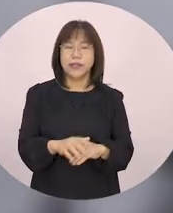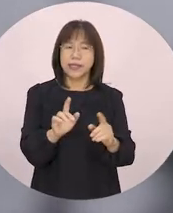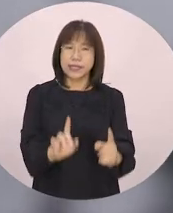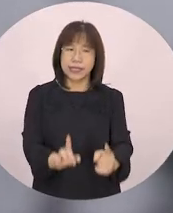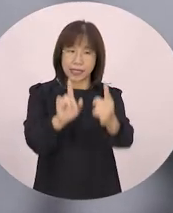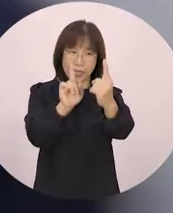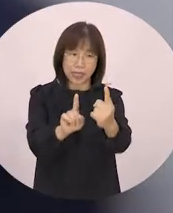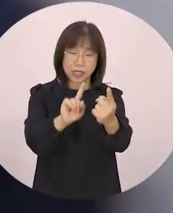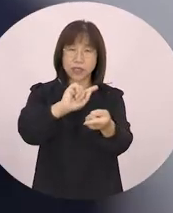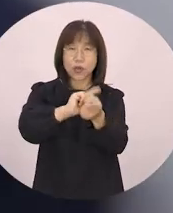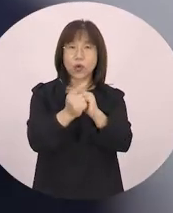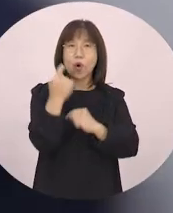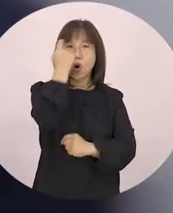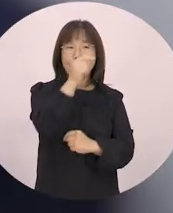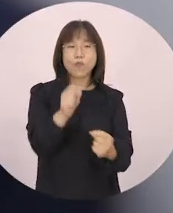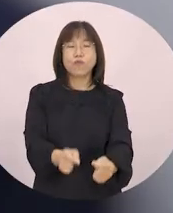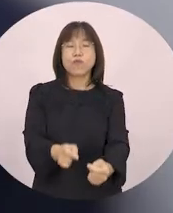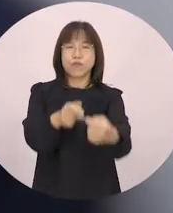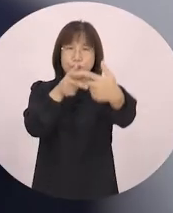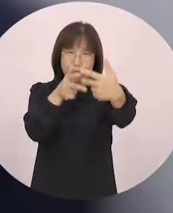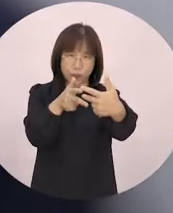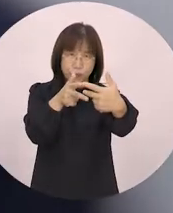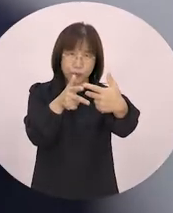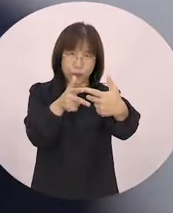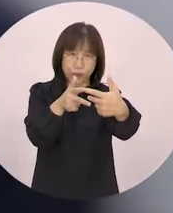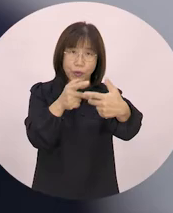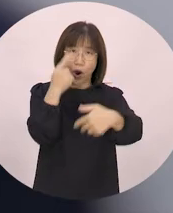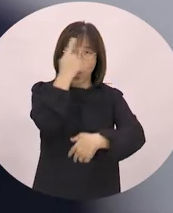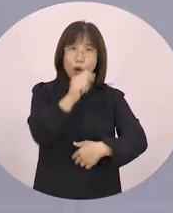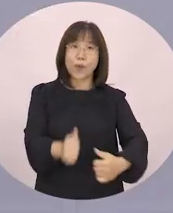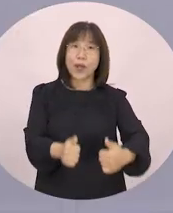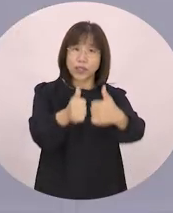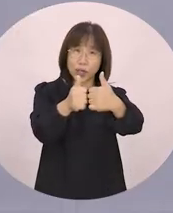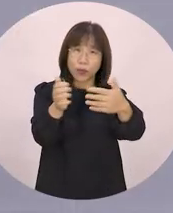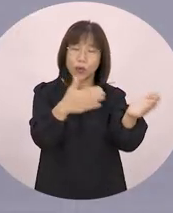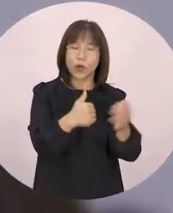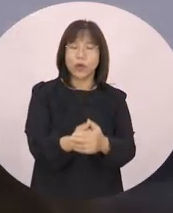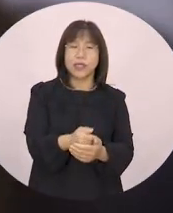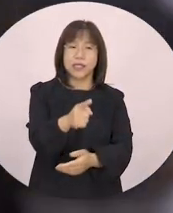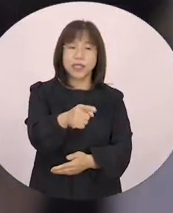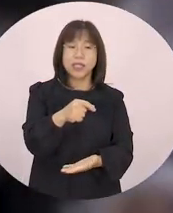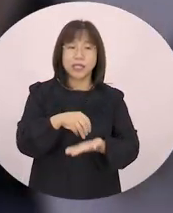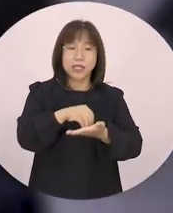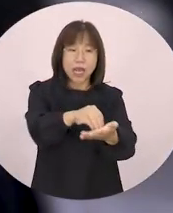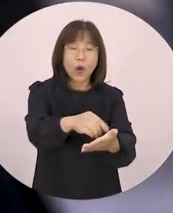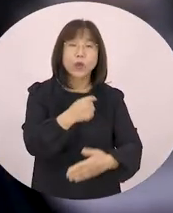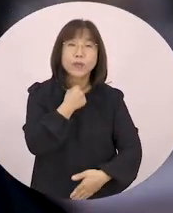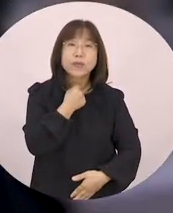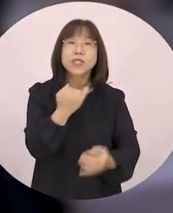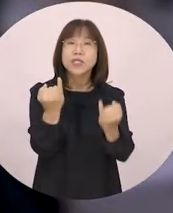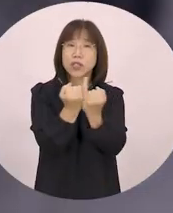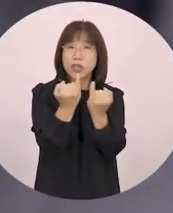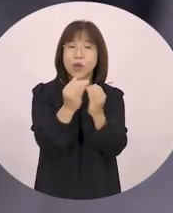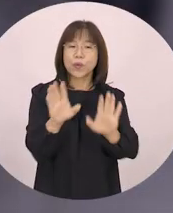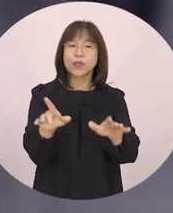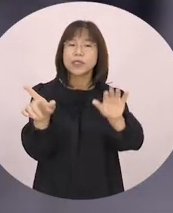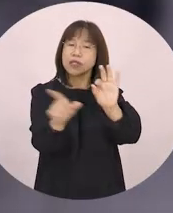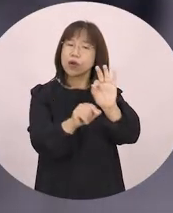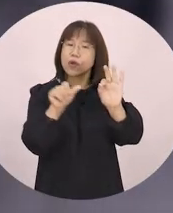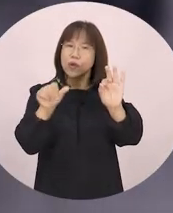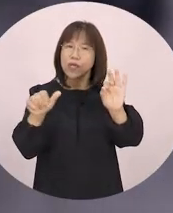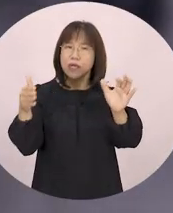간 1대1 비대면 화상면접으로 이뤄집니다. 취업을 희망하는 여성은 오는 10월 5일까지